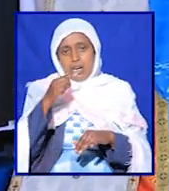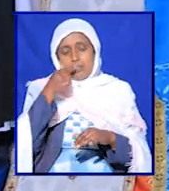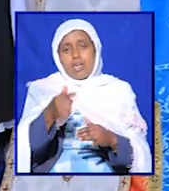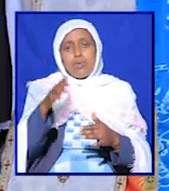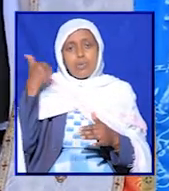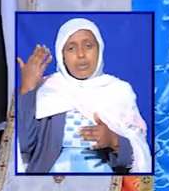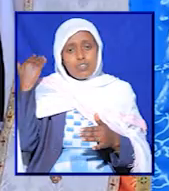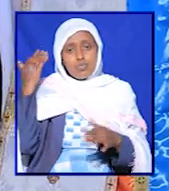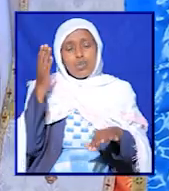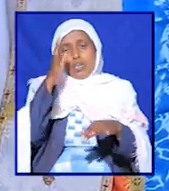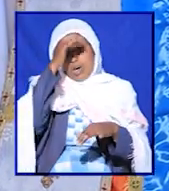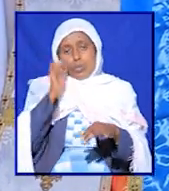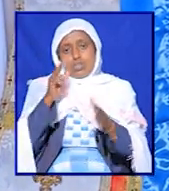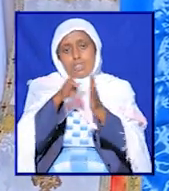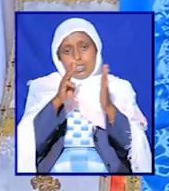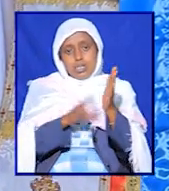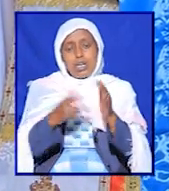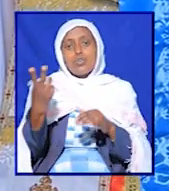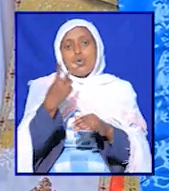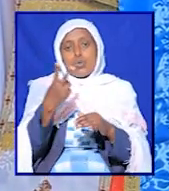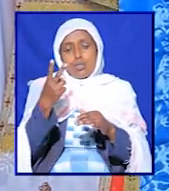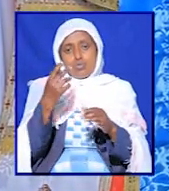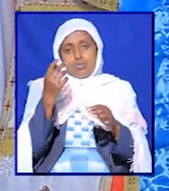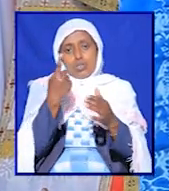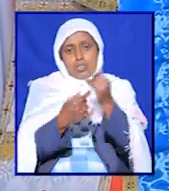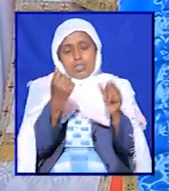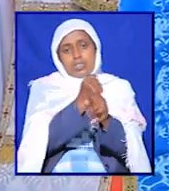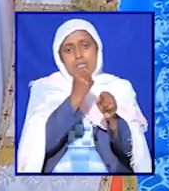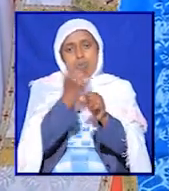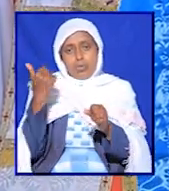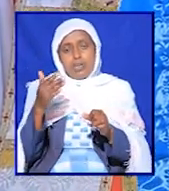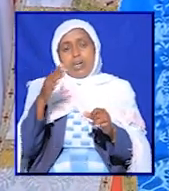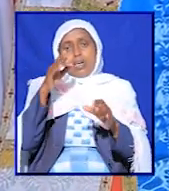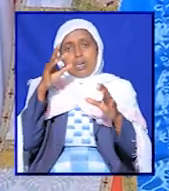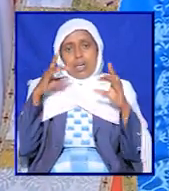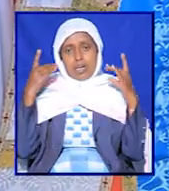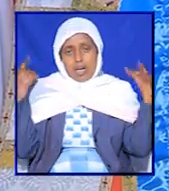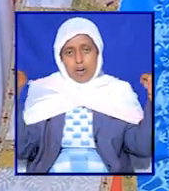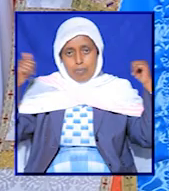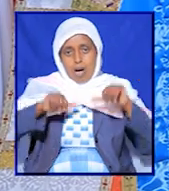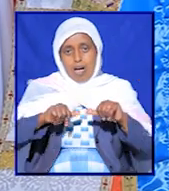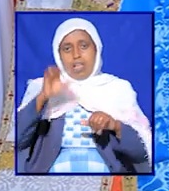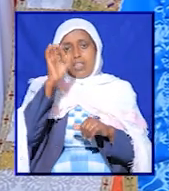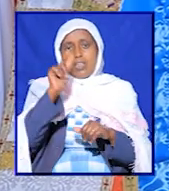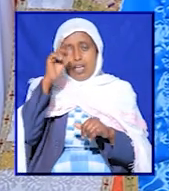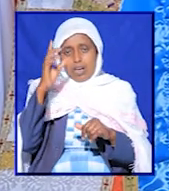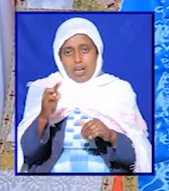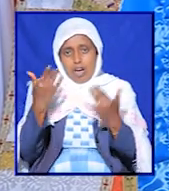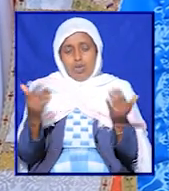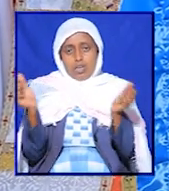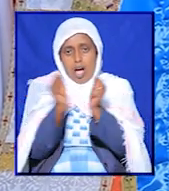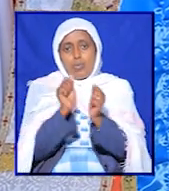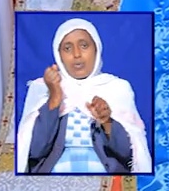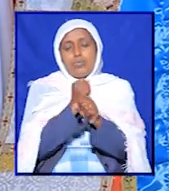አባቶቻችን ስርዓት ሁለቱ ለብቻ ይሰሩ ነበር። ካባ ላንቃ፣ እነዚህ አንድ ላይ ሆኖ ነው አሁን